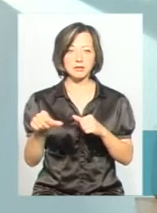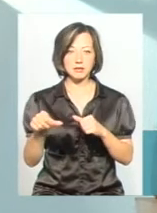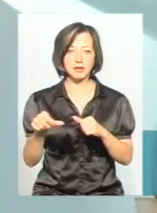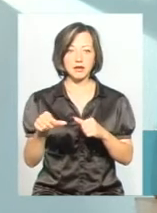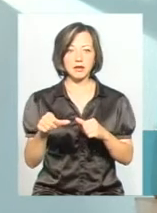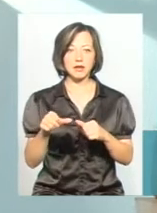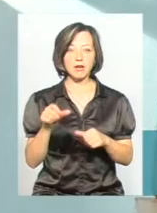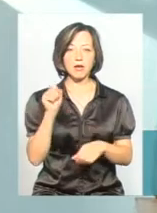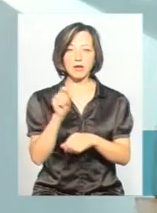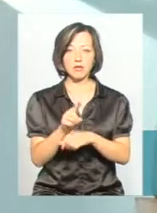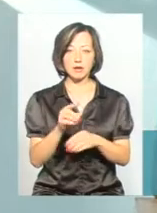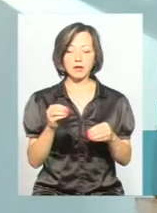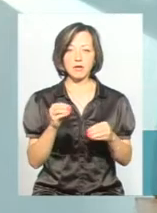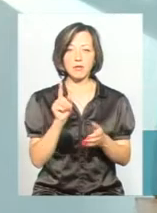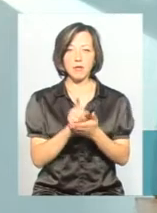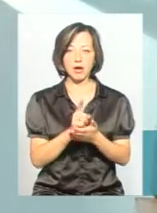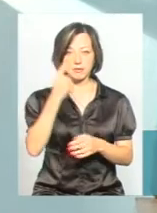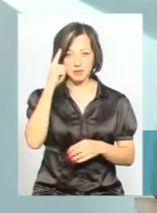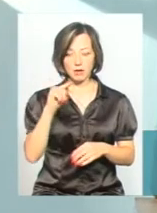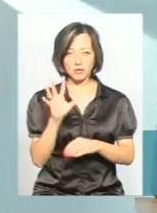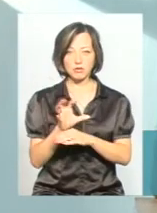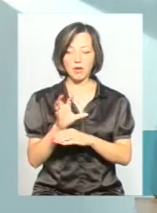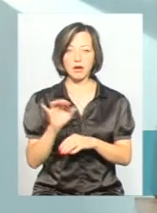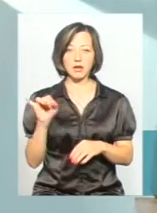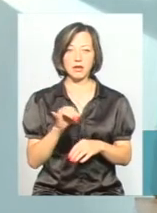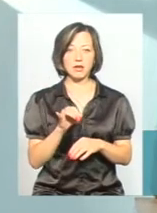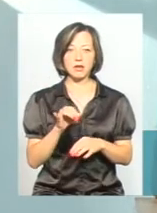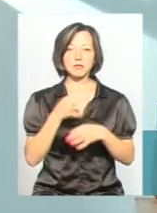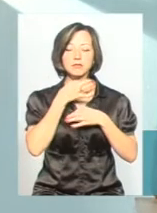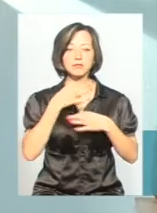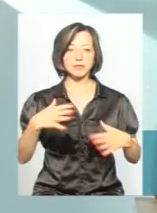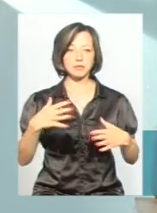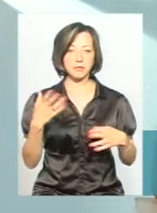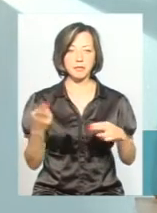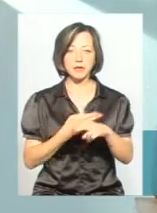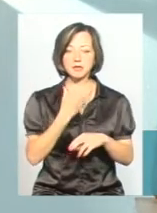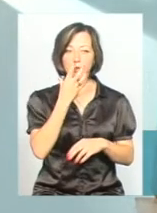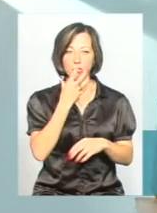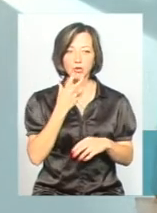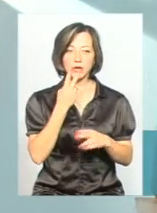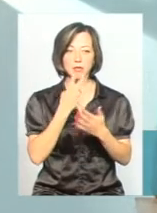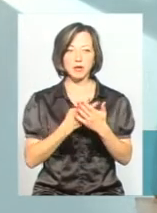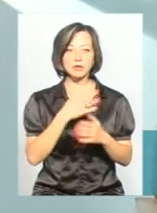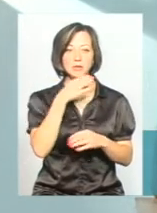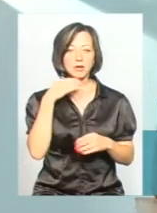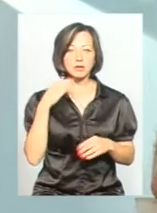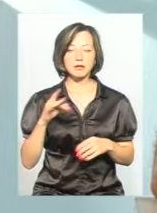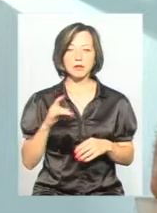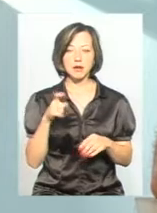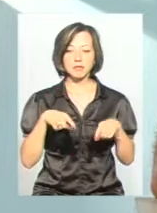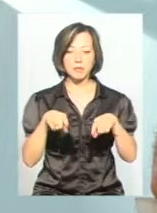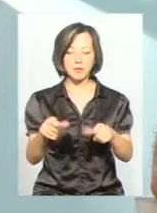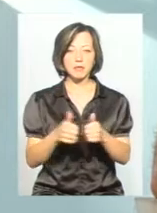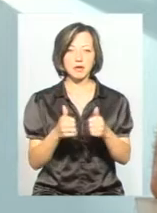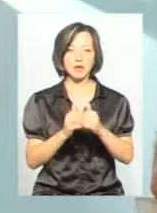команд, які собака має знати, і пускається без поводка, без намордника. Бачив неоднократно, як пробігало біля дітей,